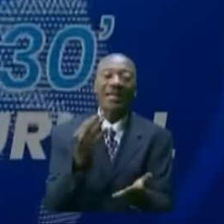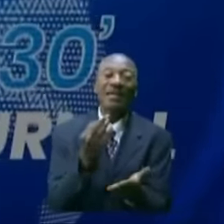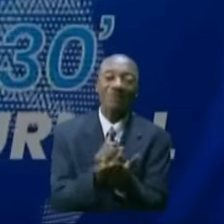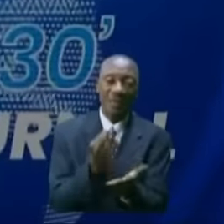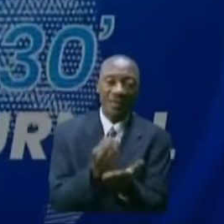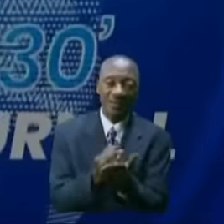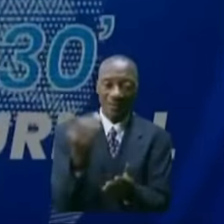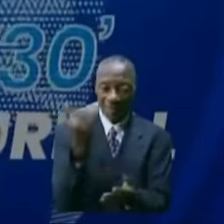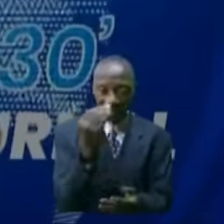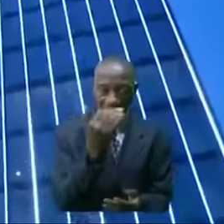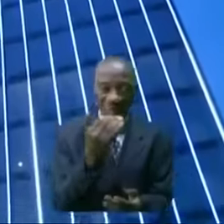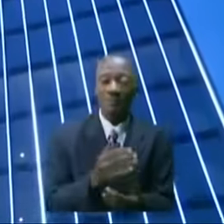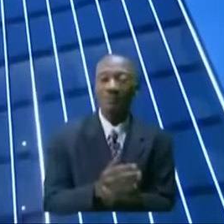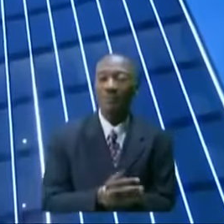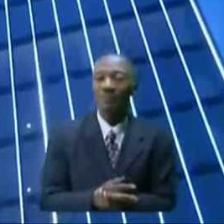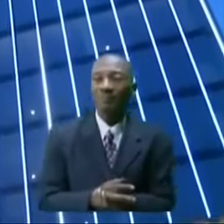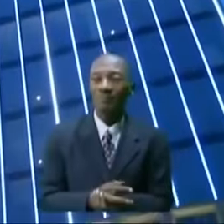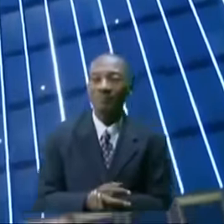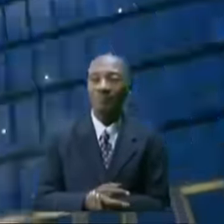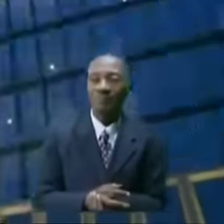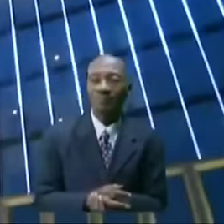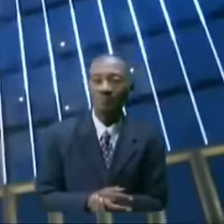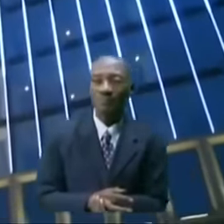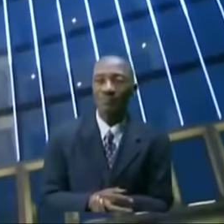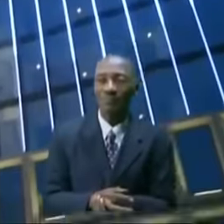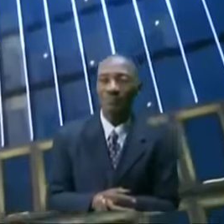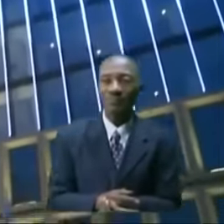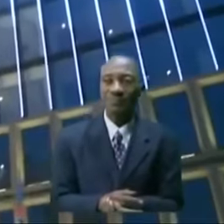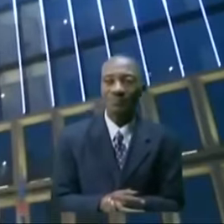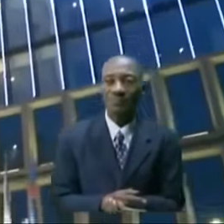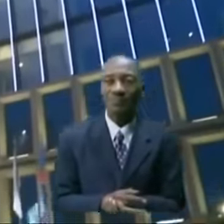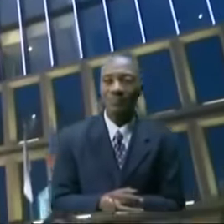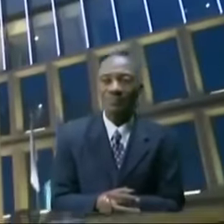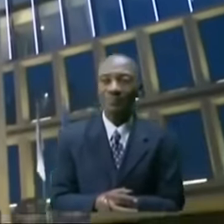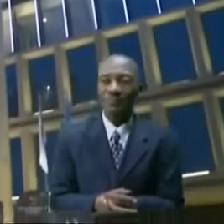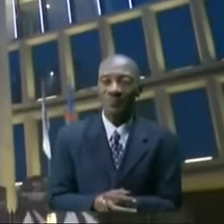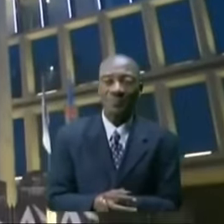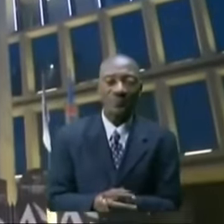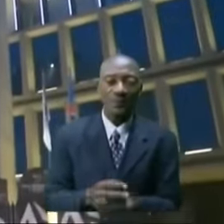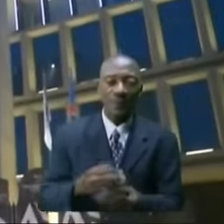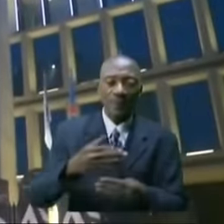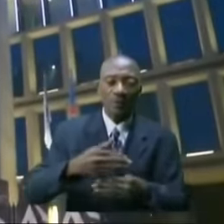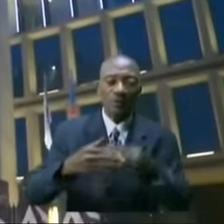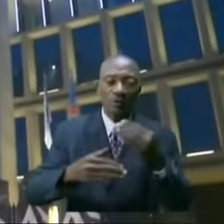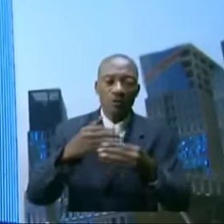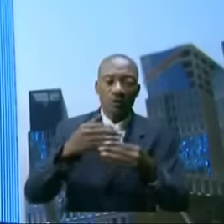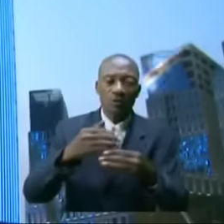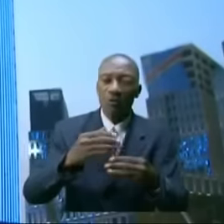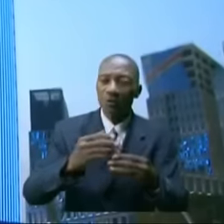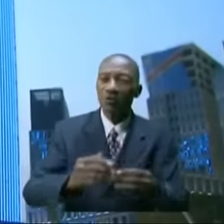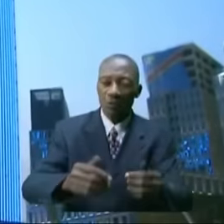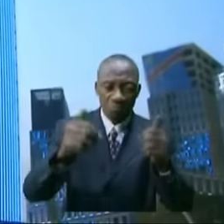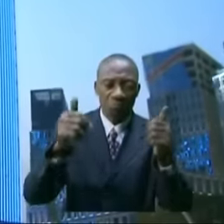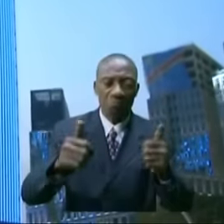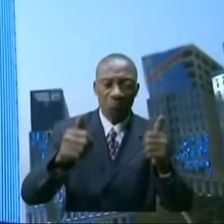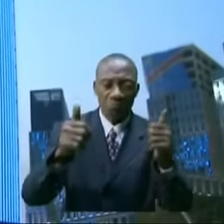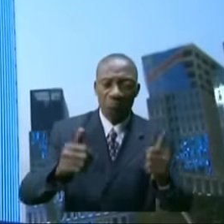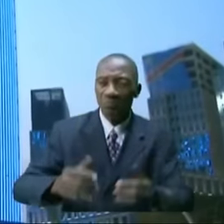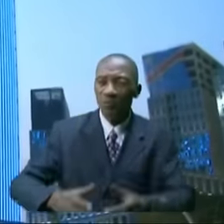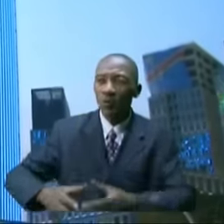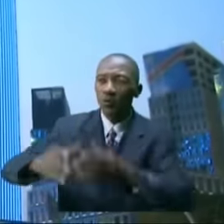Patrick Michel Moukoui. Une infrastructure à la hauteur des ambitions que nourrit la République démocratique du